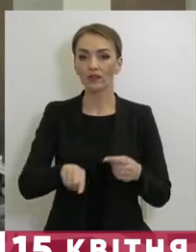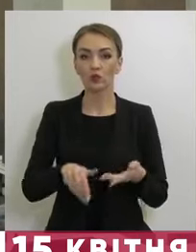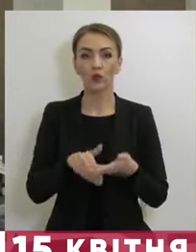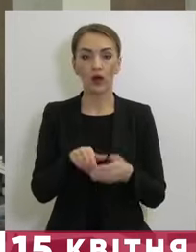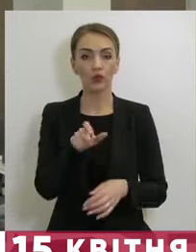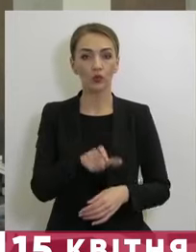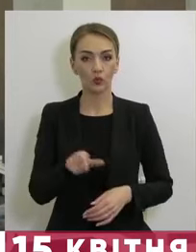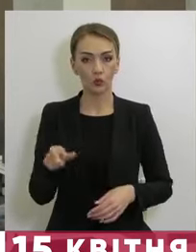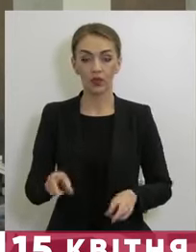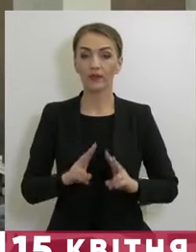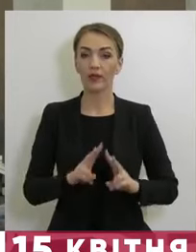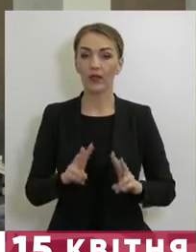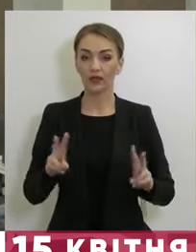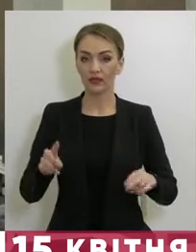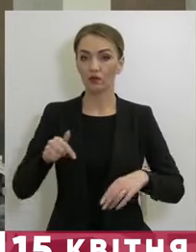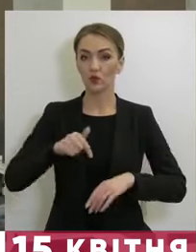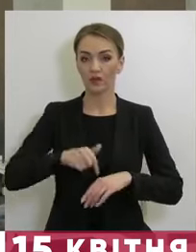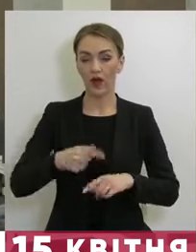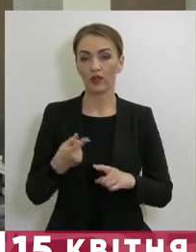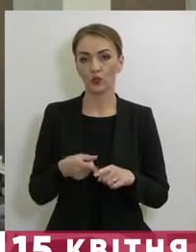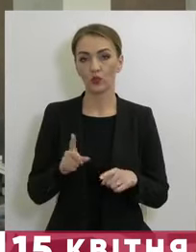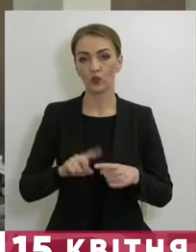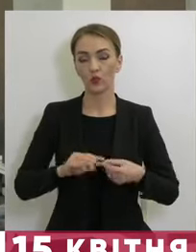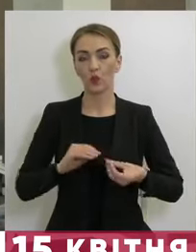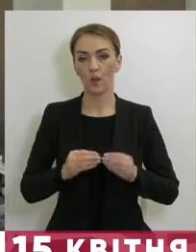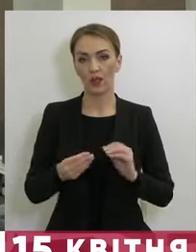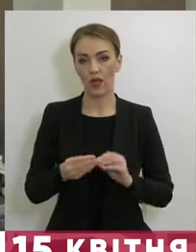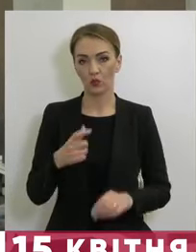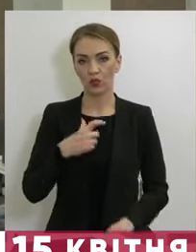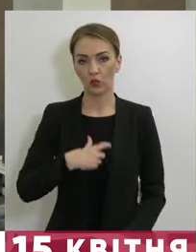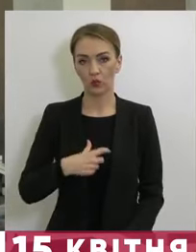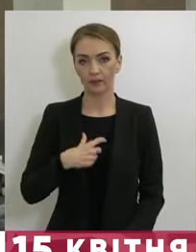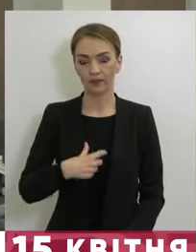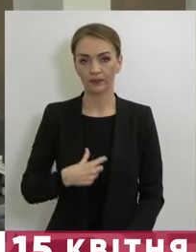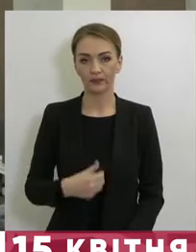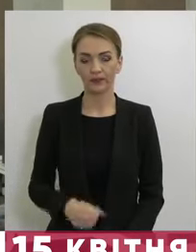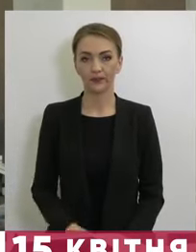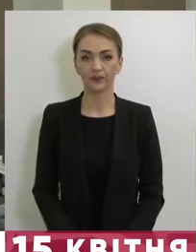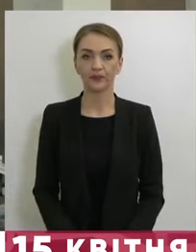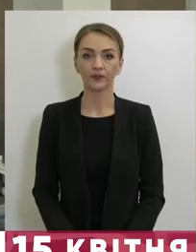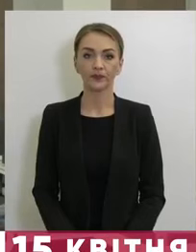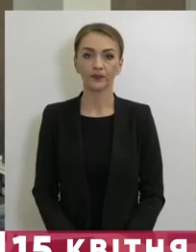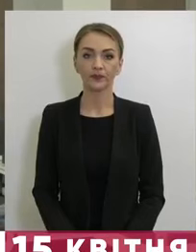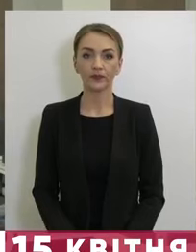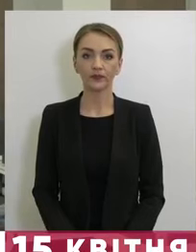які відчували цю проблему на собі.